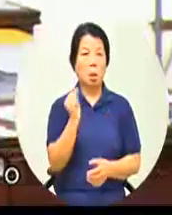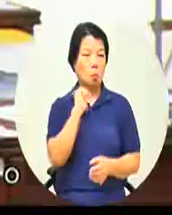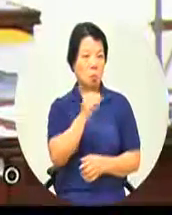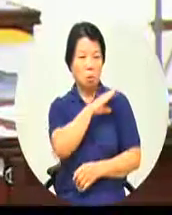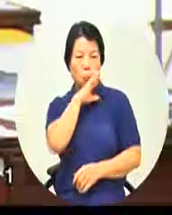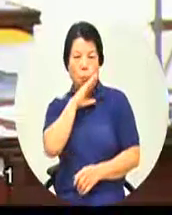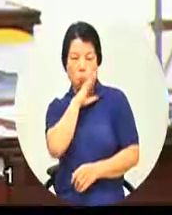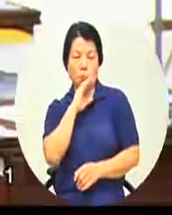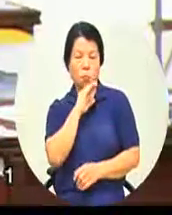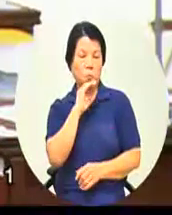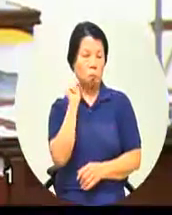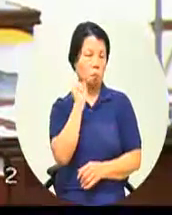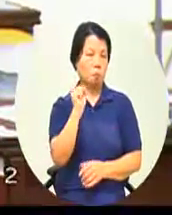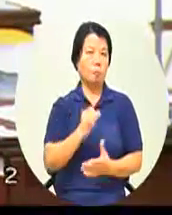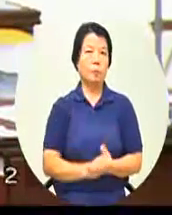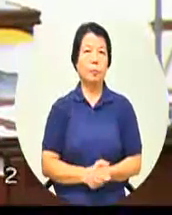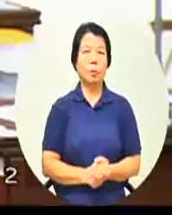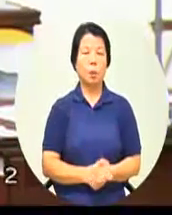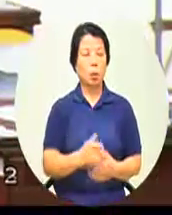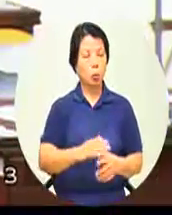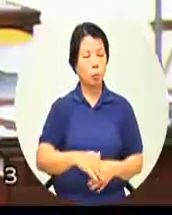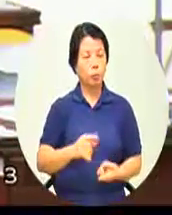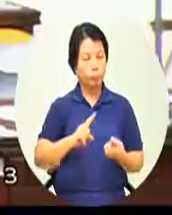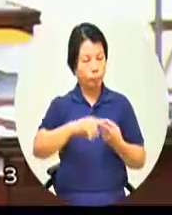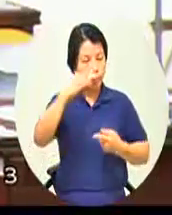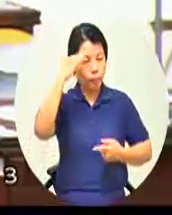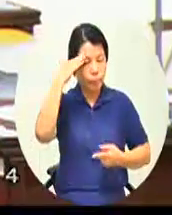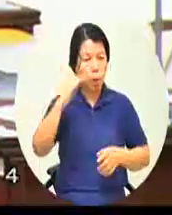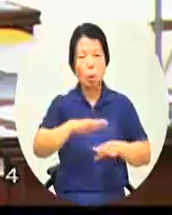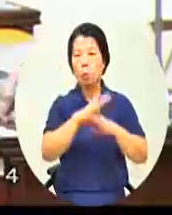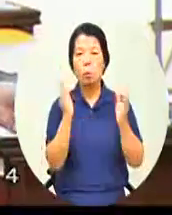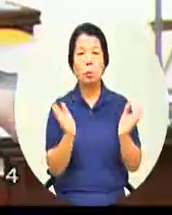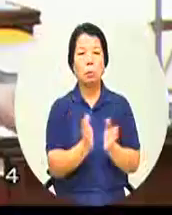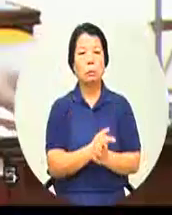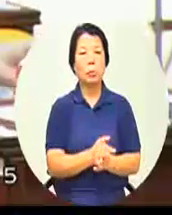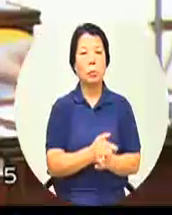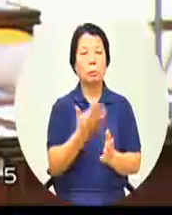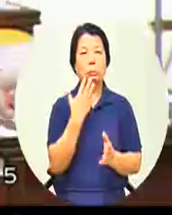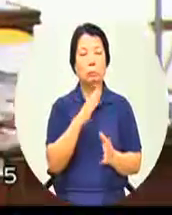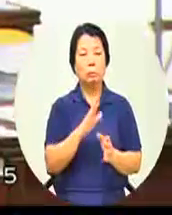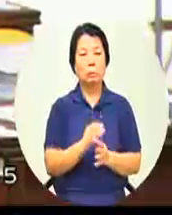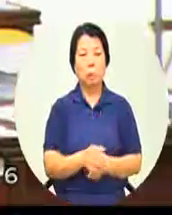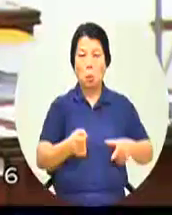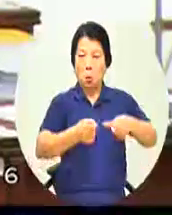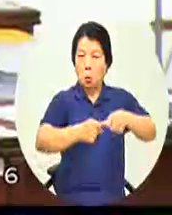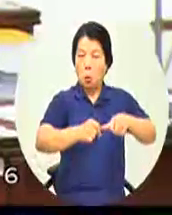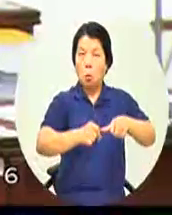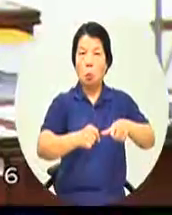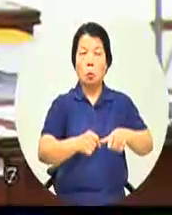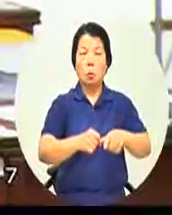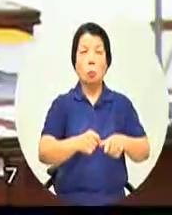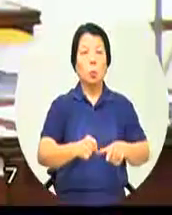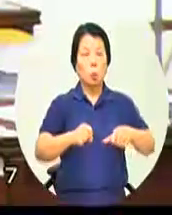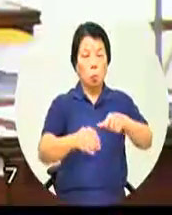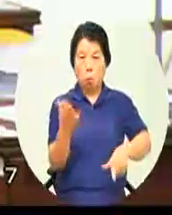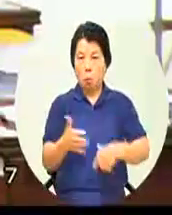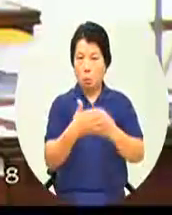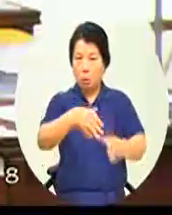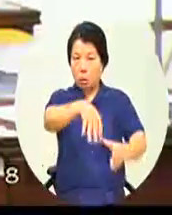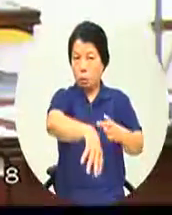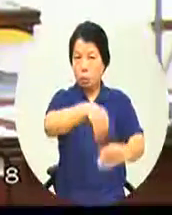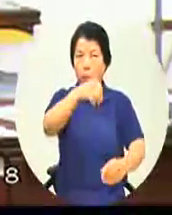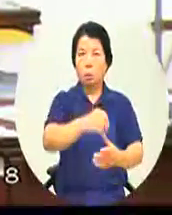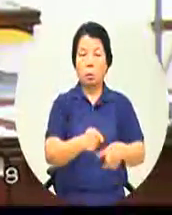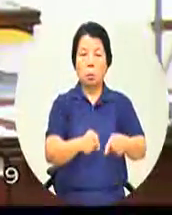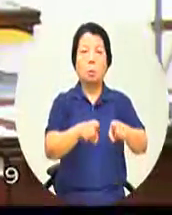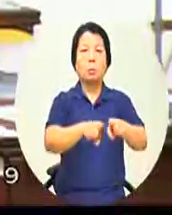啥物话。所以阮拢常常讲抱歉，因为即卖时代不是共啊，拢公平、公正，大家人拢是直接在公开流卡啊，对不对？啊，公开